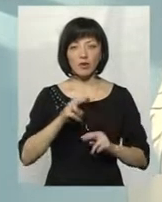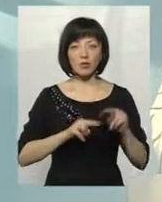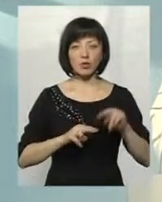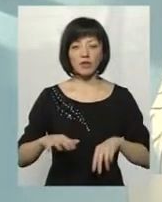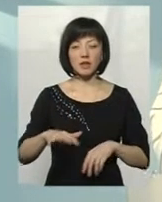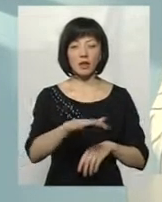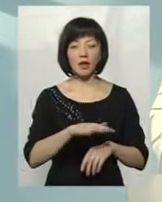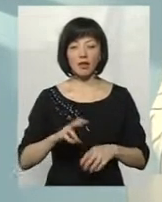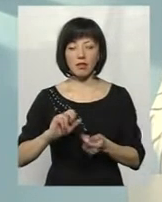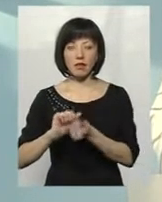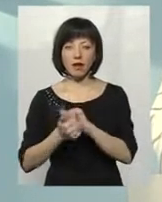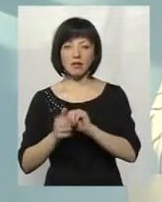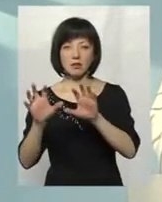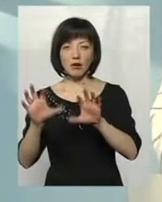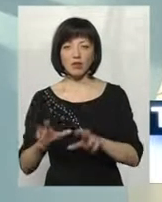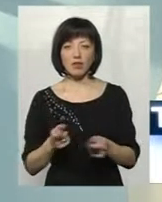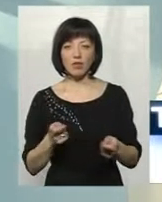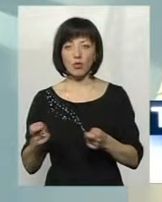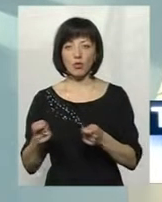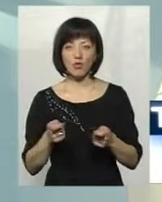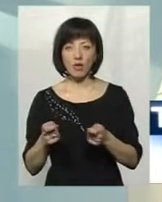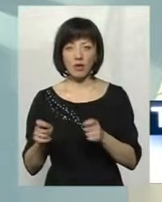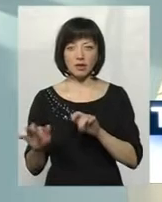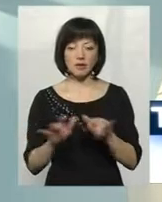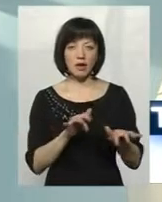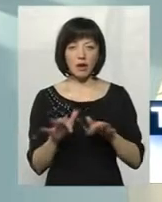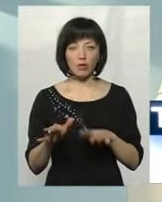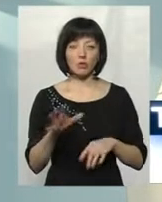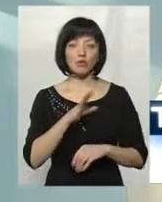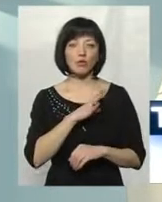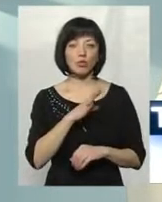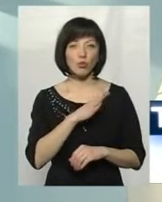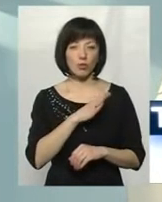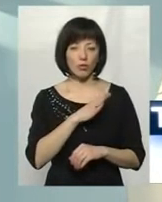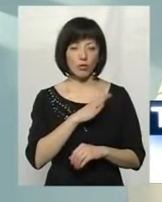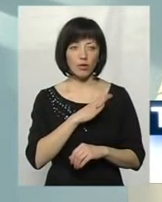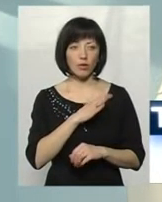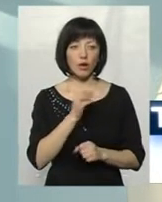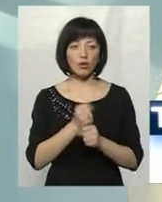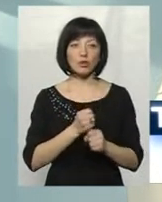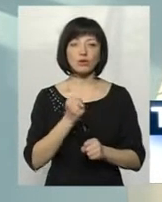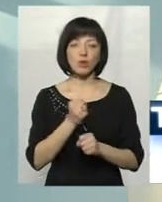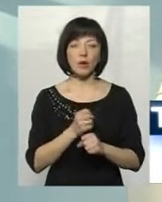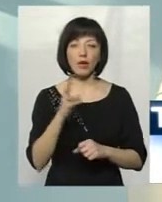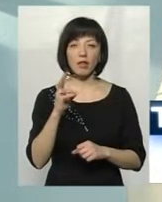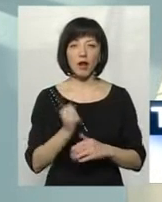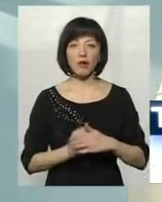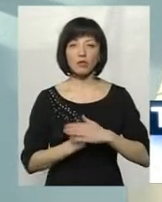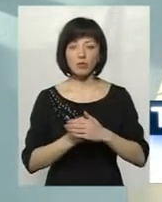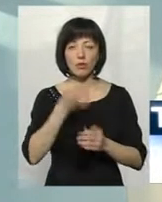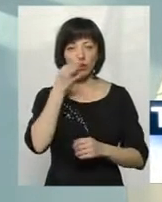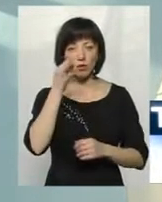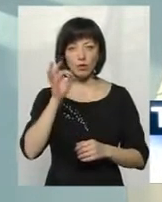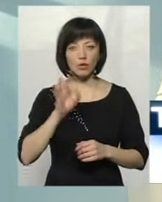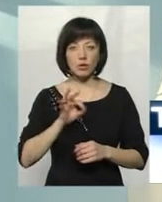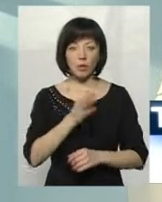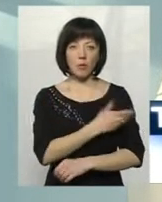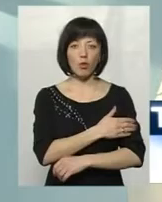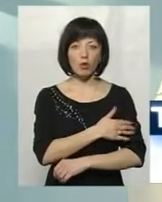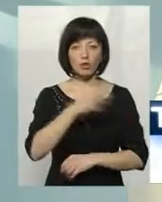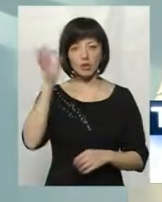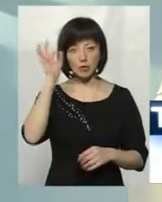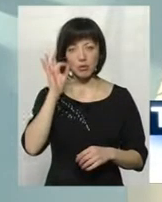територій на закон про регулювання містобудівної діяльності, який був розроблений на основі досвіду Польщі і